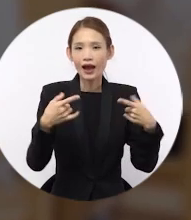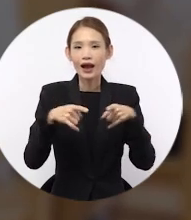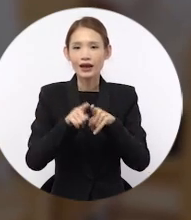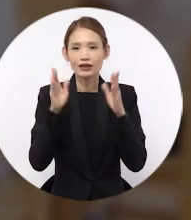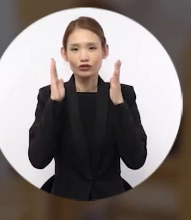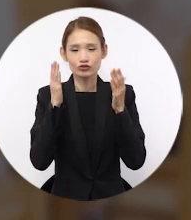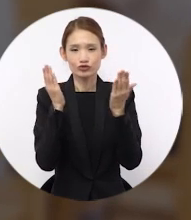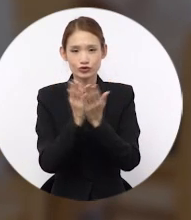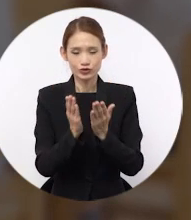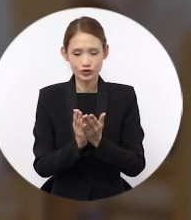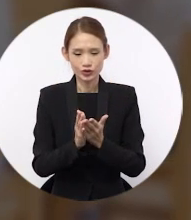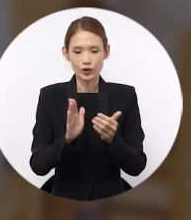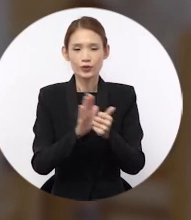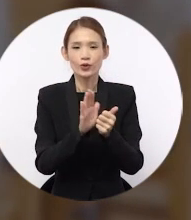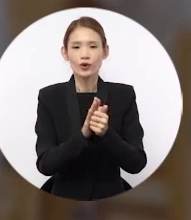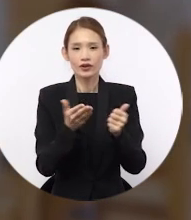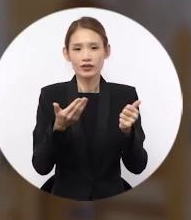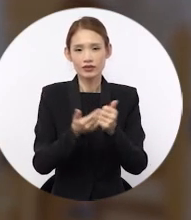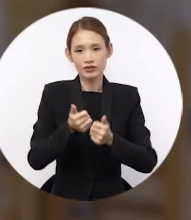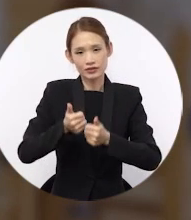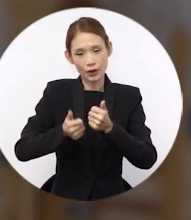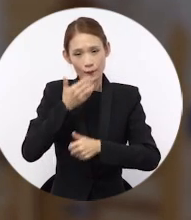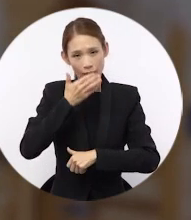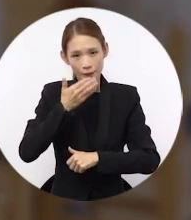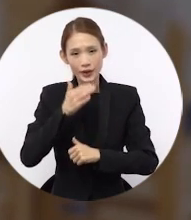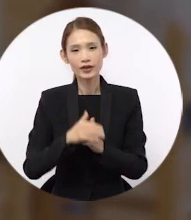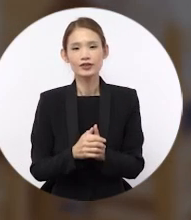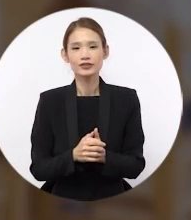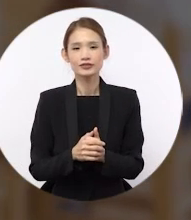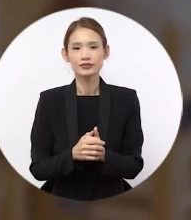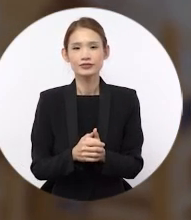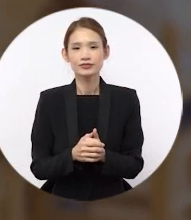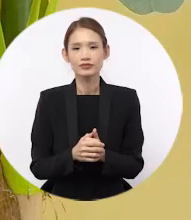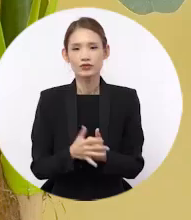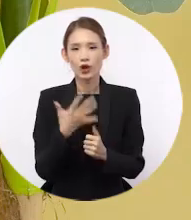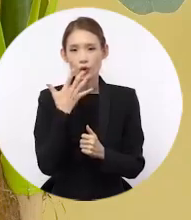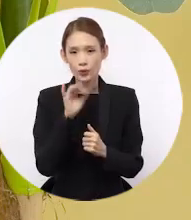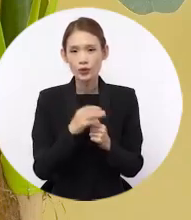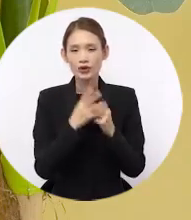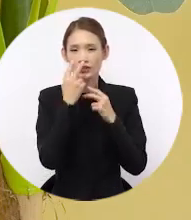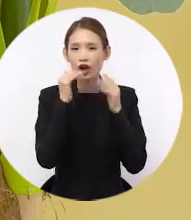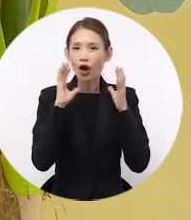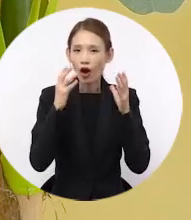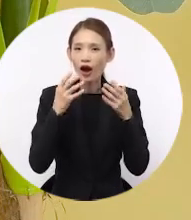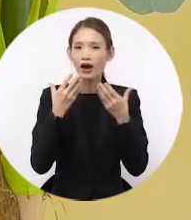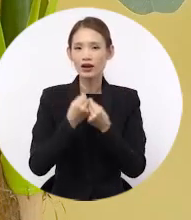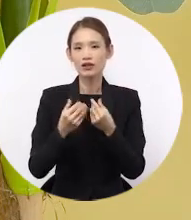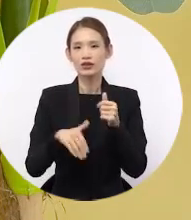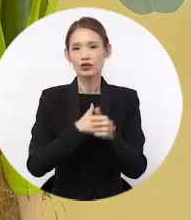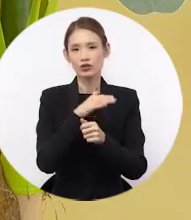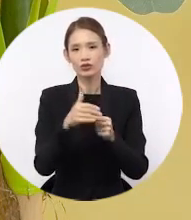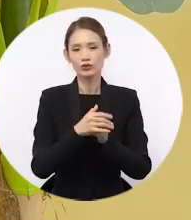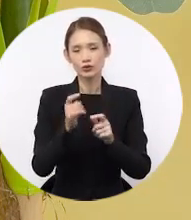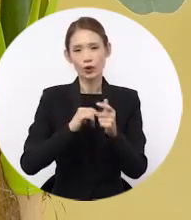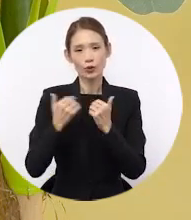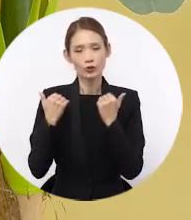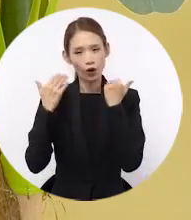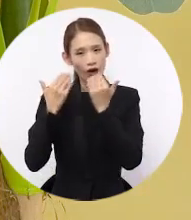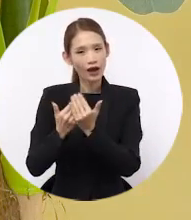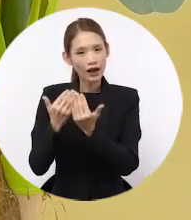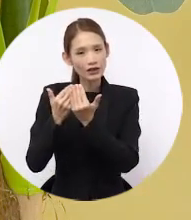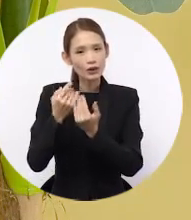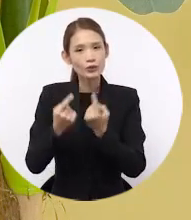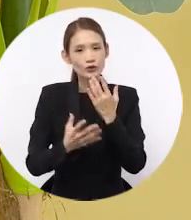듣는 시스템이 있다고 알고 있습니다. 충분히 실현 가능한 일이라고 생각을 하고요. 물론 사실 영아들의 경우에는 조금 더